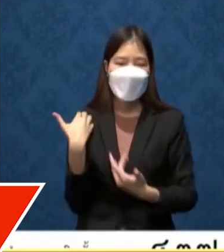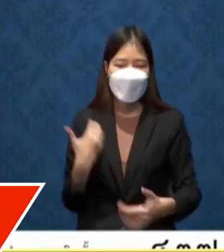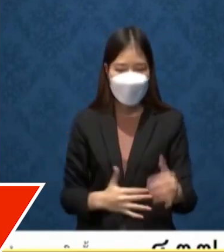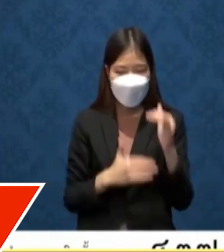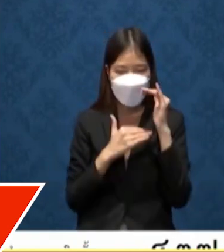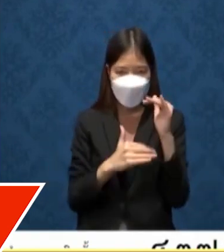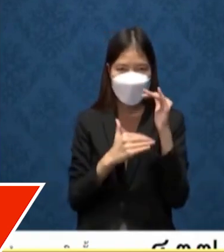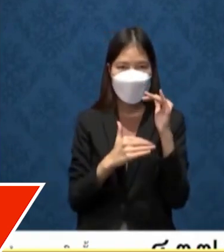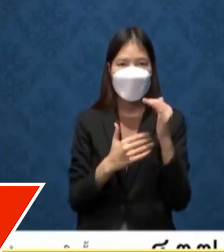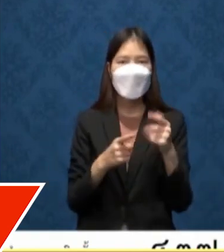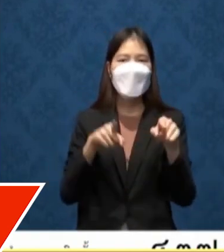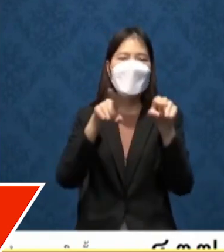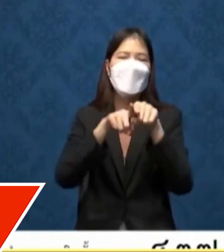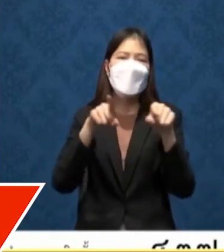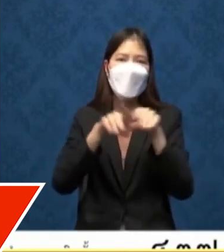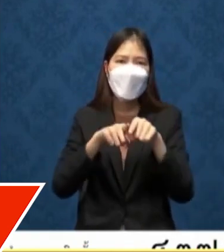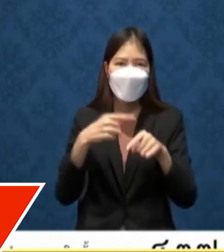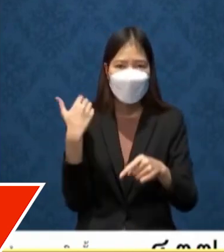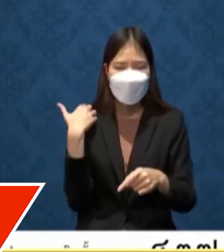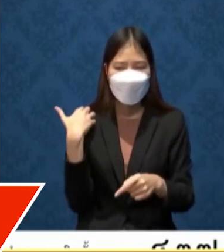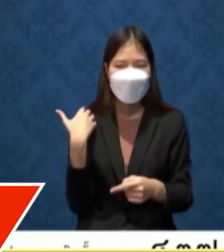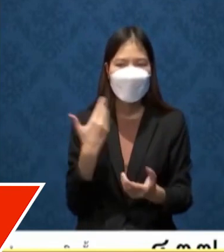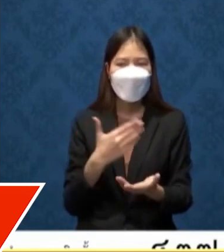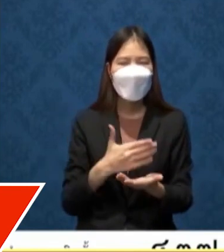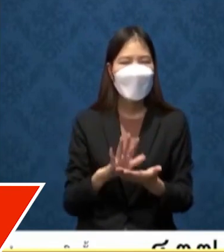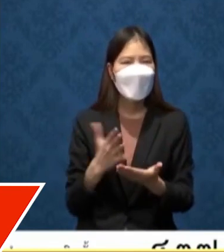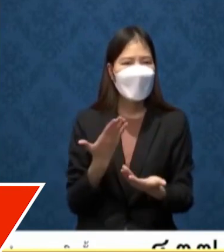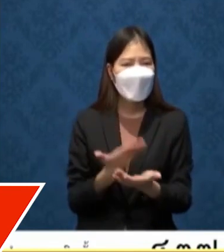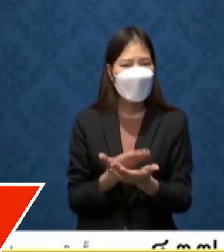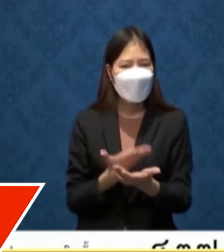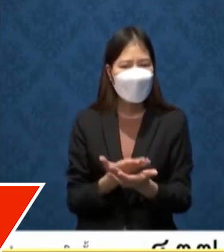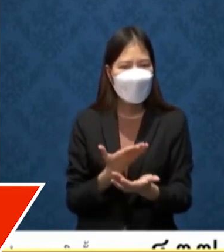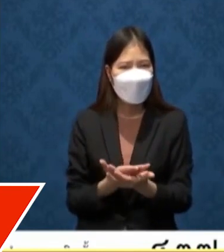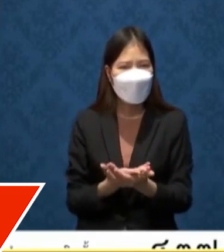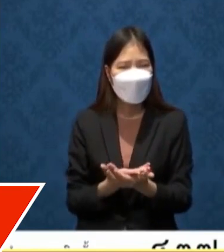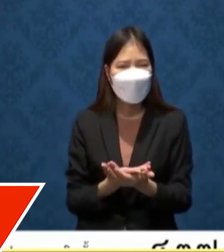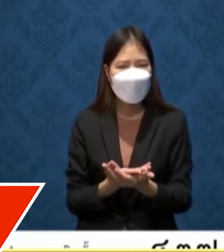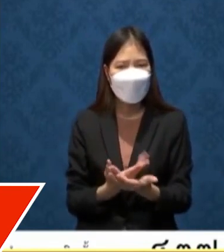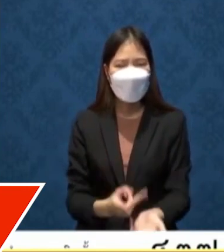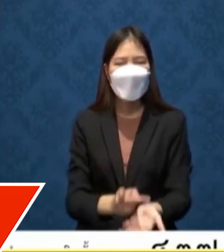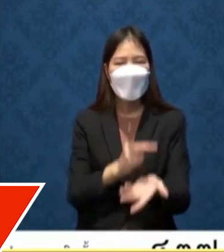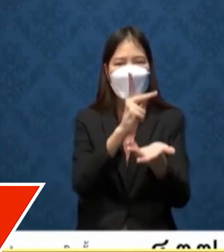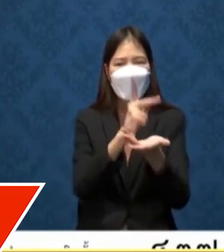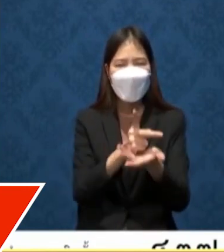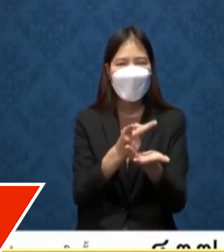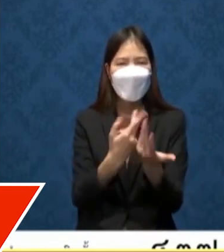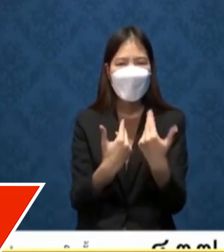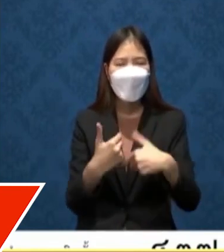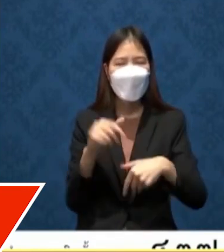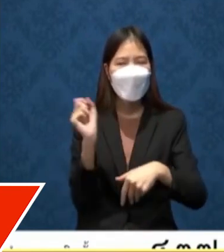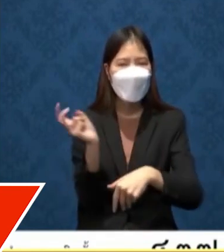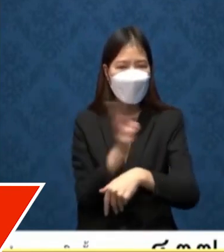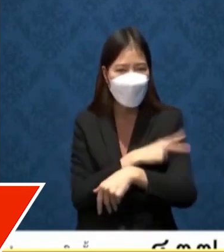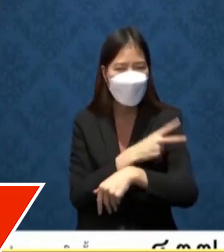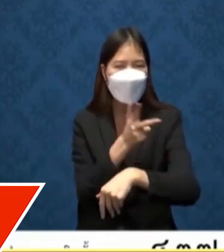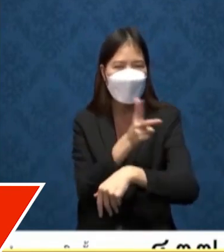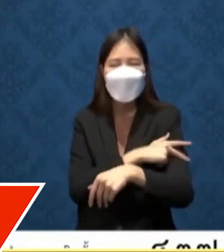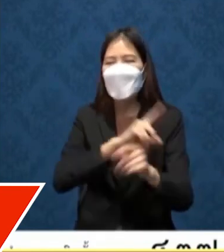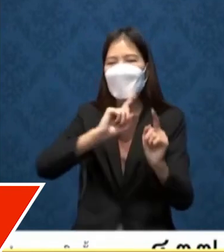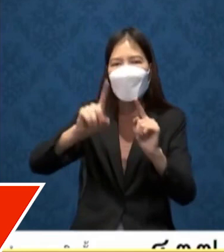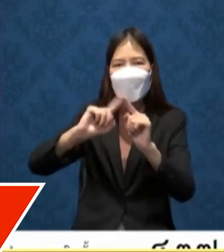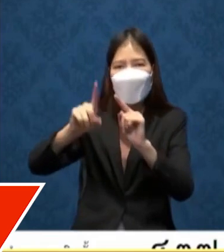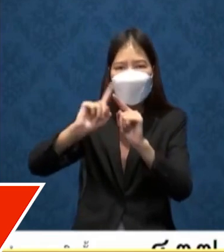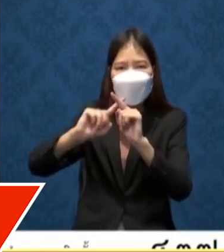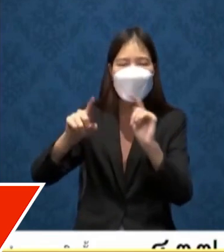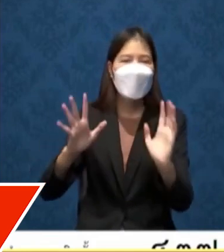กู้ในระดับที่สูงกว่าปริญญาตรีครับการทำแบบนี้จะทำให้กองทุนสามารถกำหนดหลักเกณฑ์และรูปแบบในการให้ทุนได้อย่